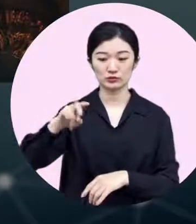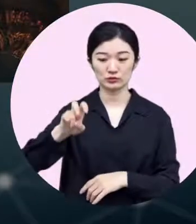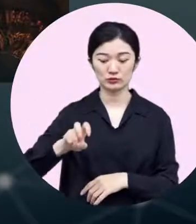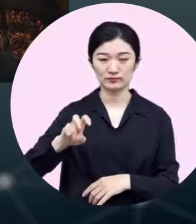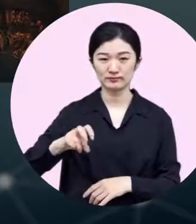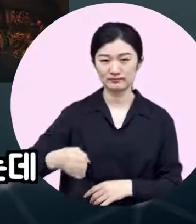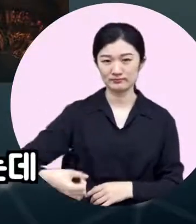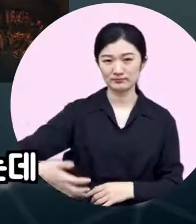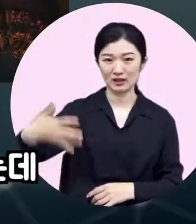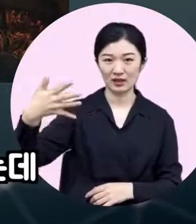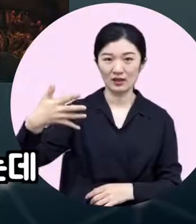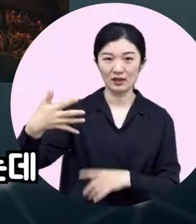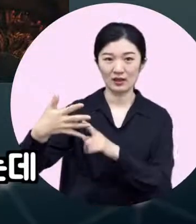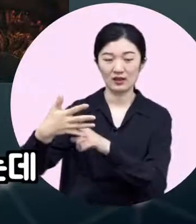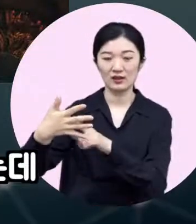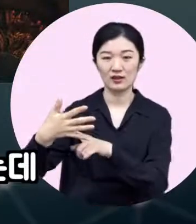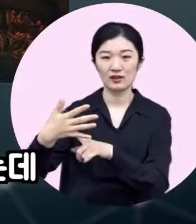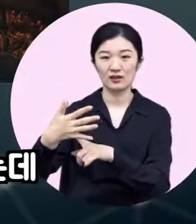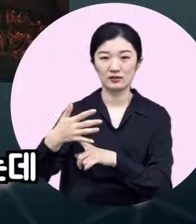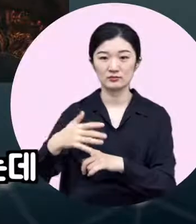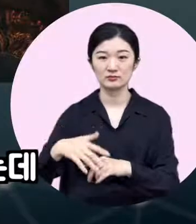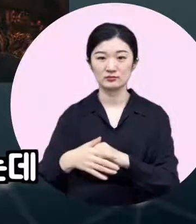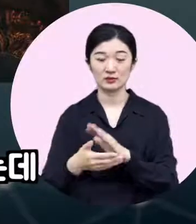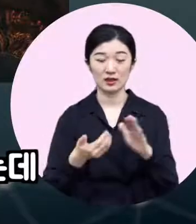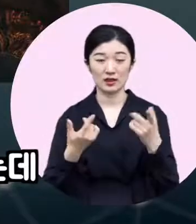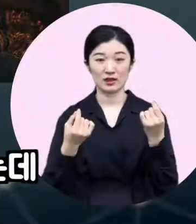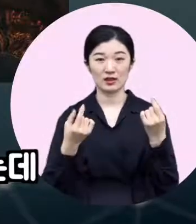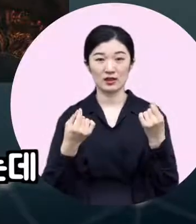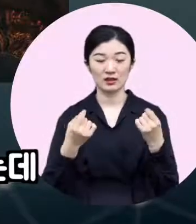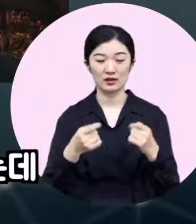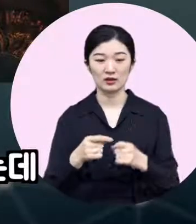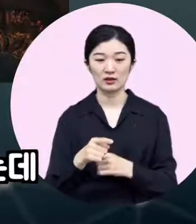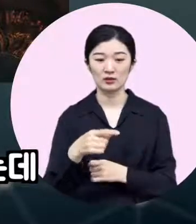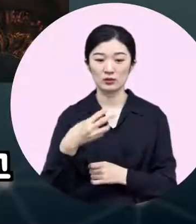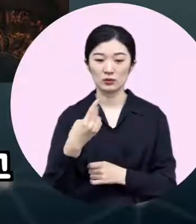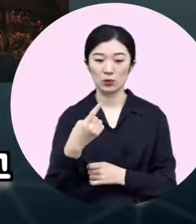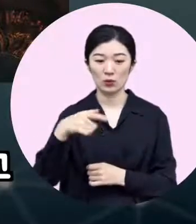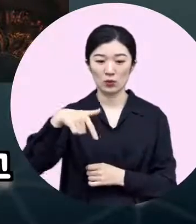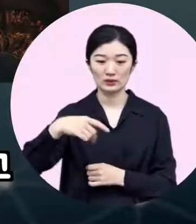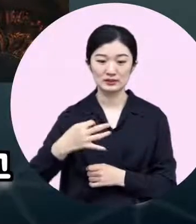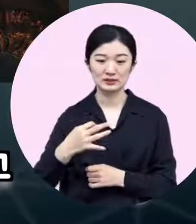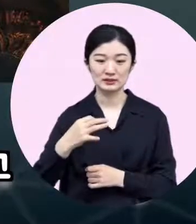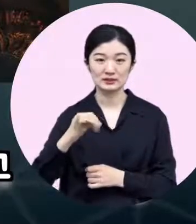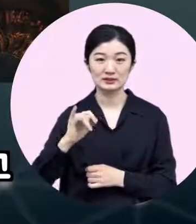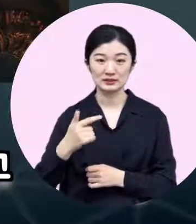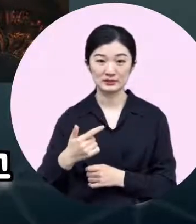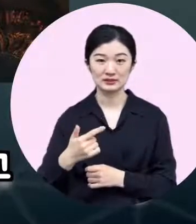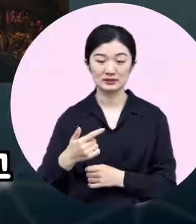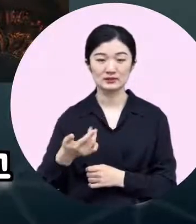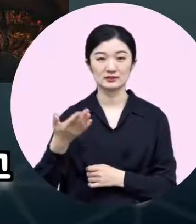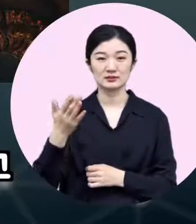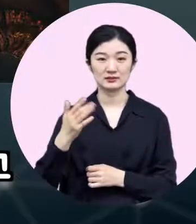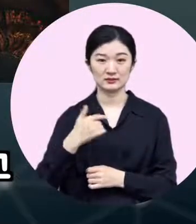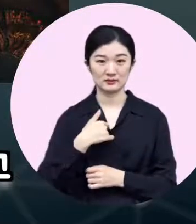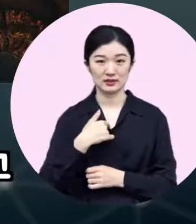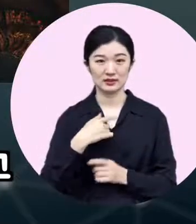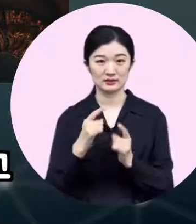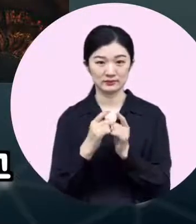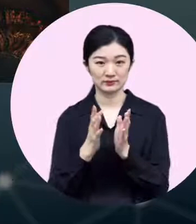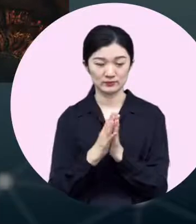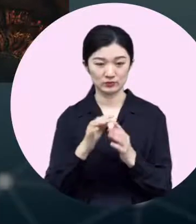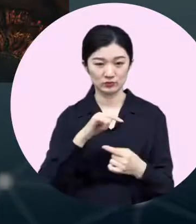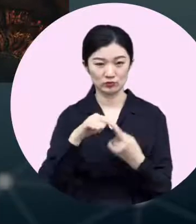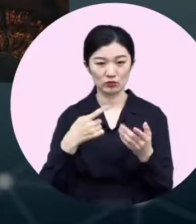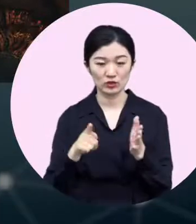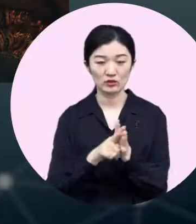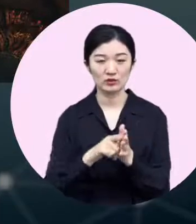실행을 해봤습니다. 그럼 여기에 이제 동일하게 회의 참가와 로그인이 있는데 회의를 진행하시려면 로그인을 해야 된다라고